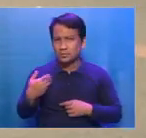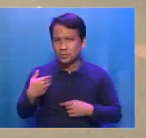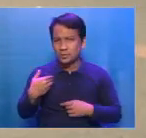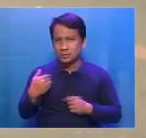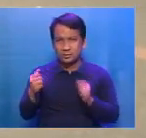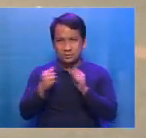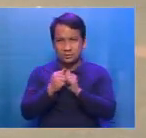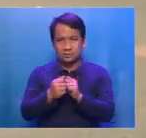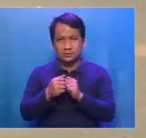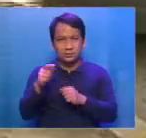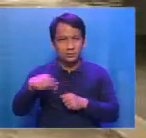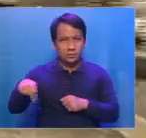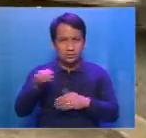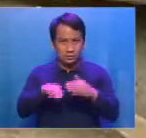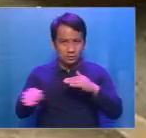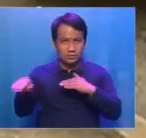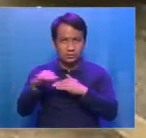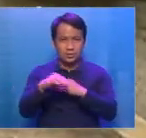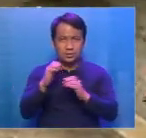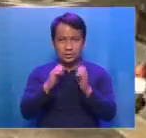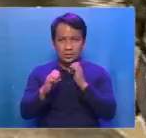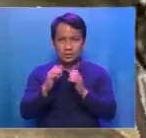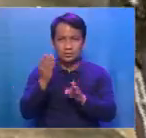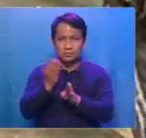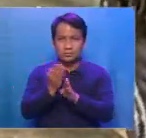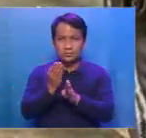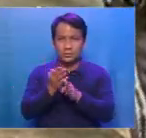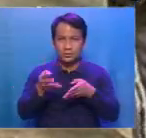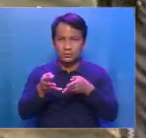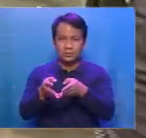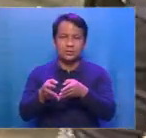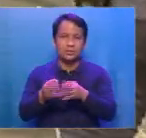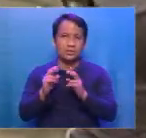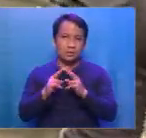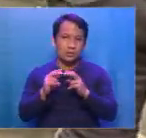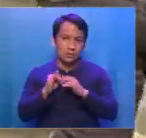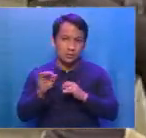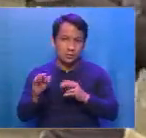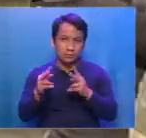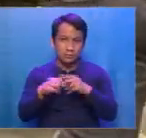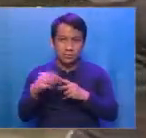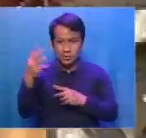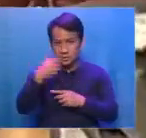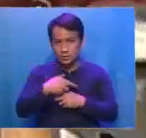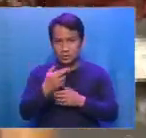magkasagabal ang U-turn slot sa EDSA busway. Kung maganda ang magiging